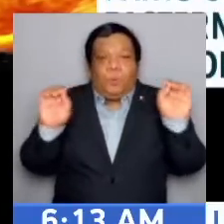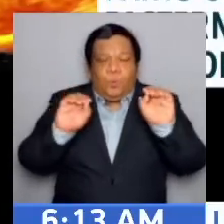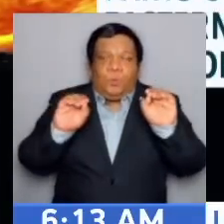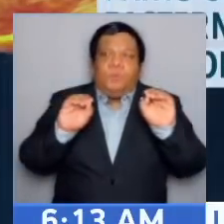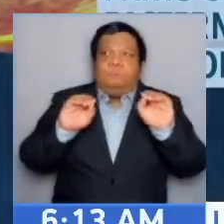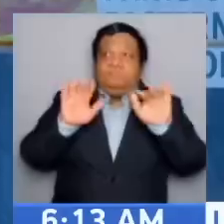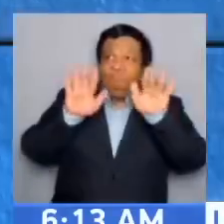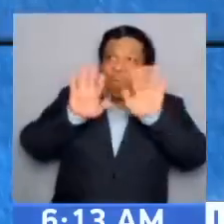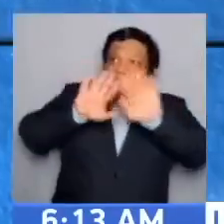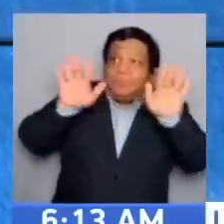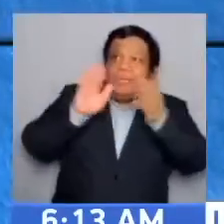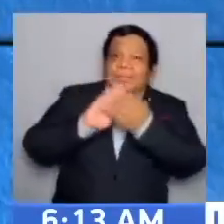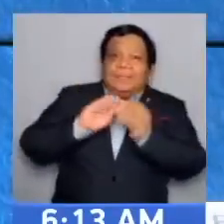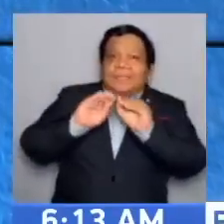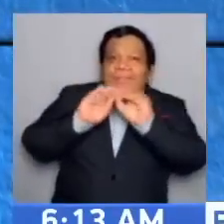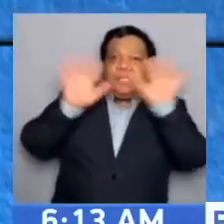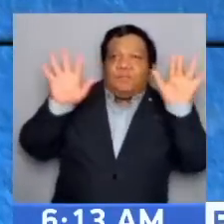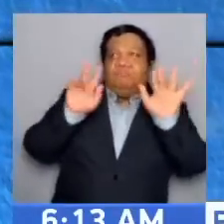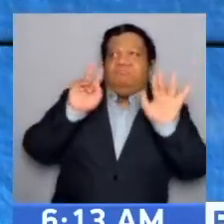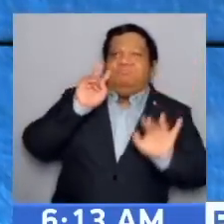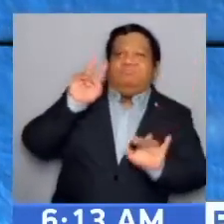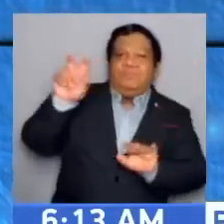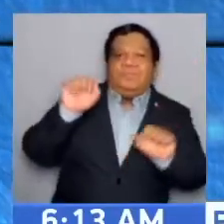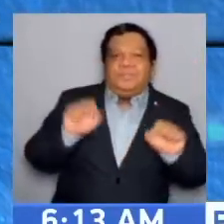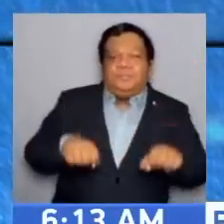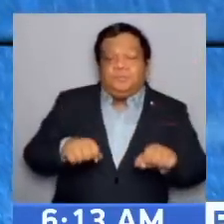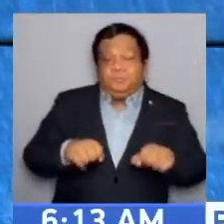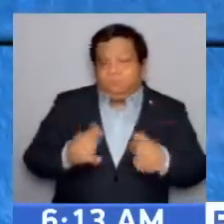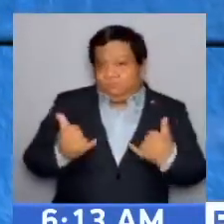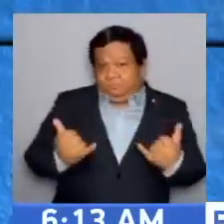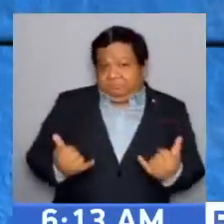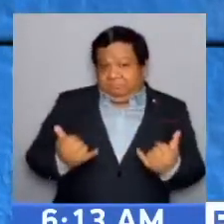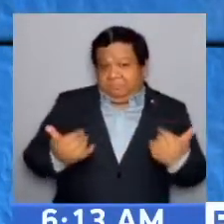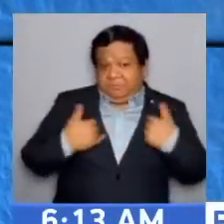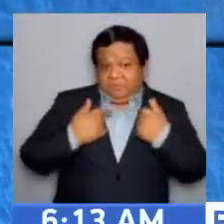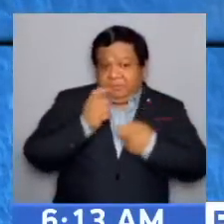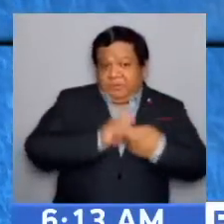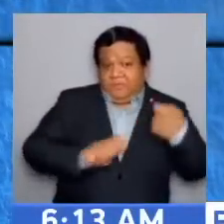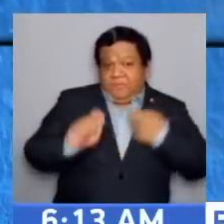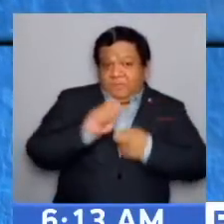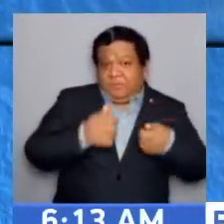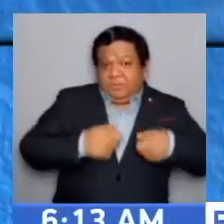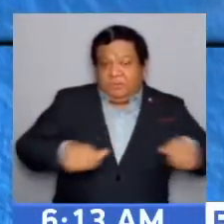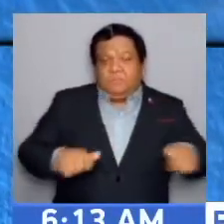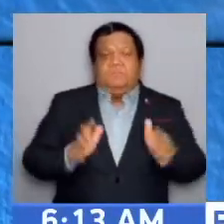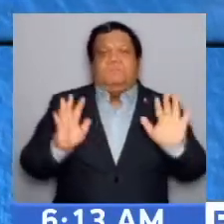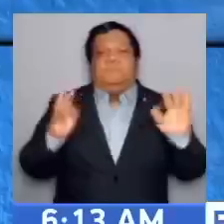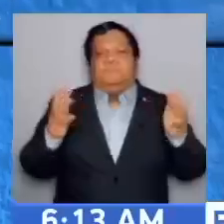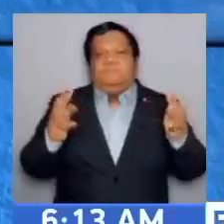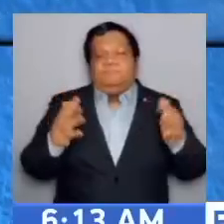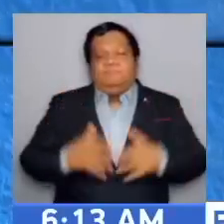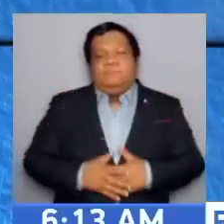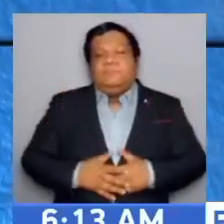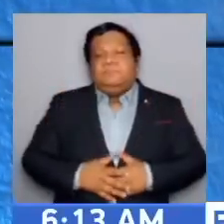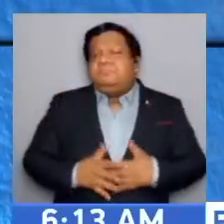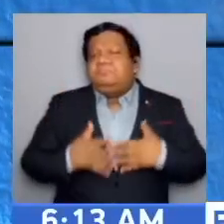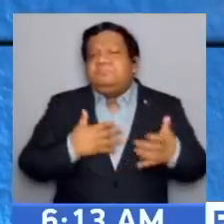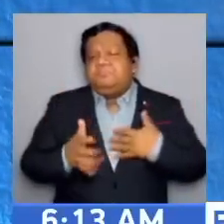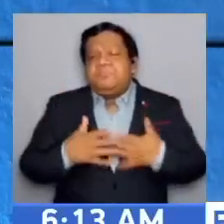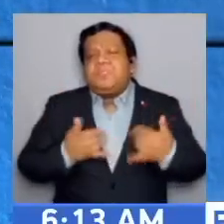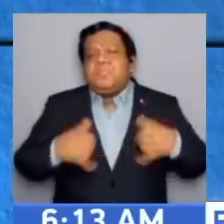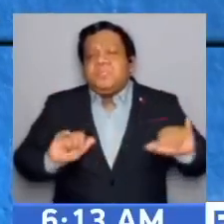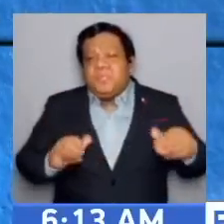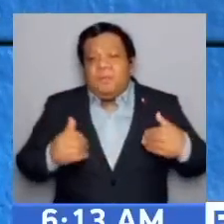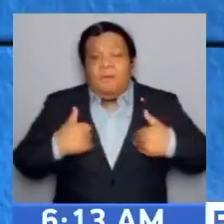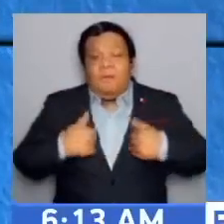walang nagbabadyang bagyo sa loob o labas ng PAR ayon sa PAGASA. Sa kabila niyan, patuloy na nagpapaulan sa ilang bahagi ng Mindanao